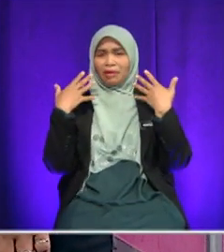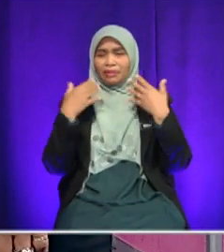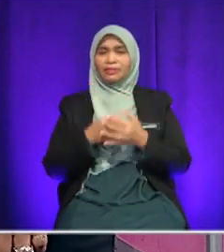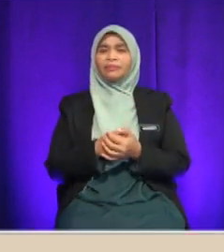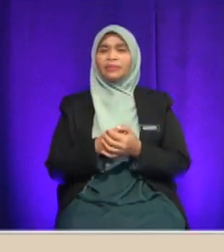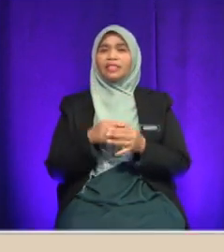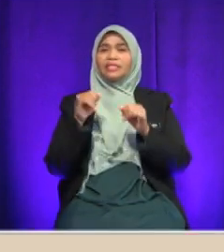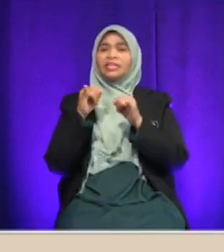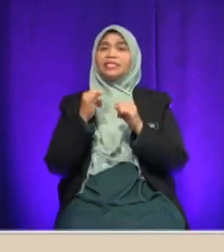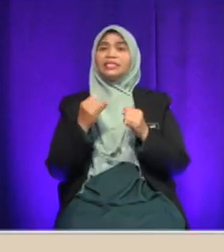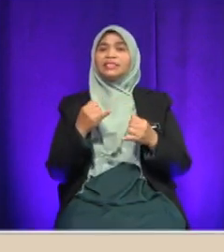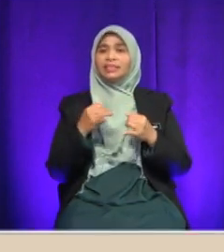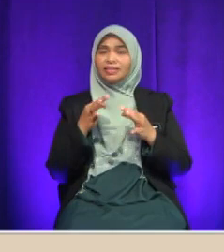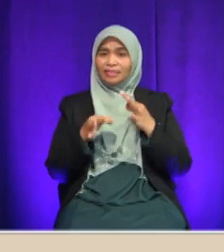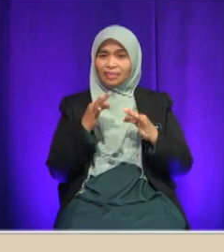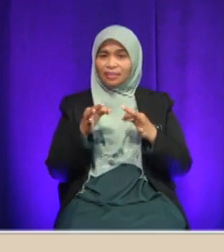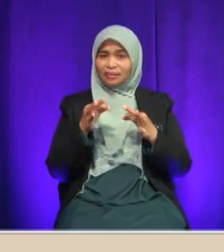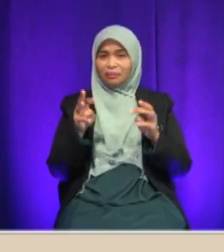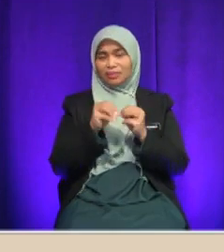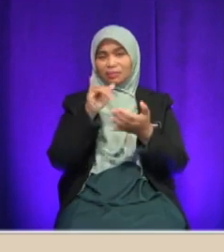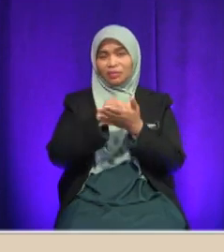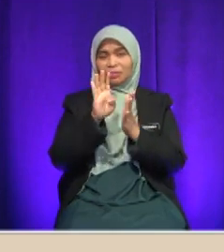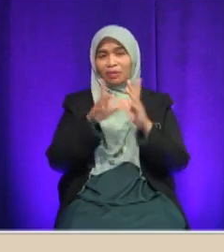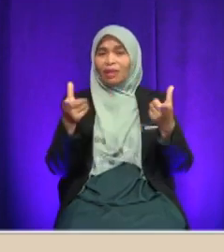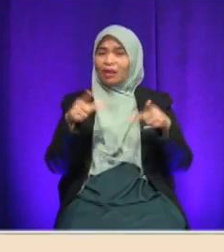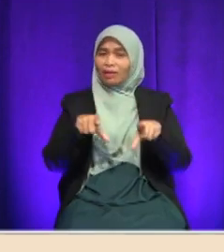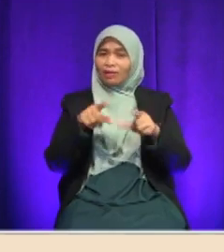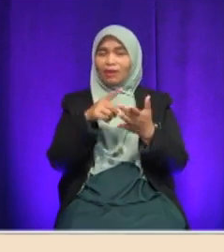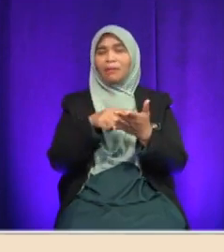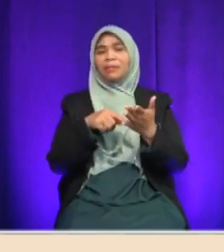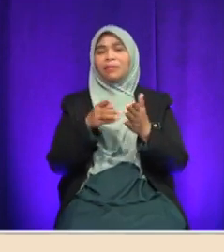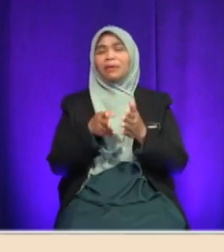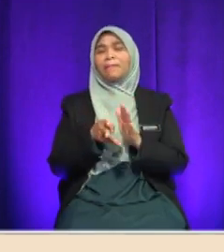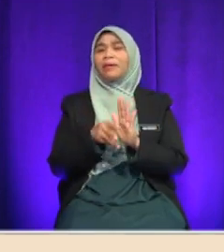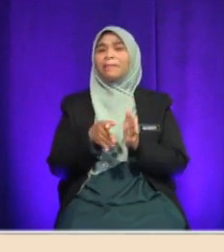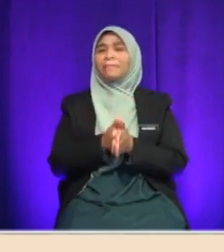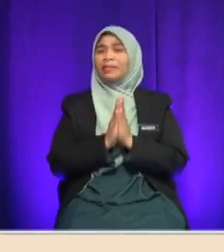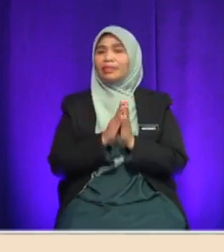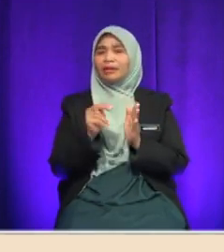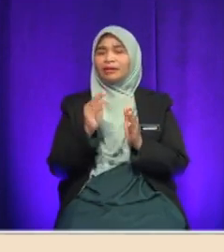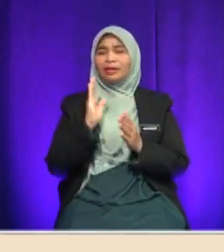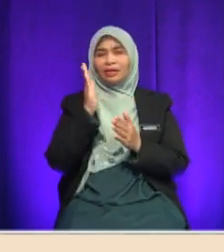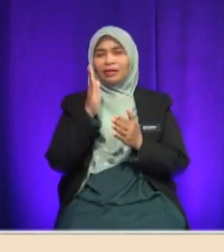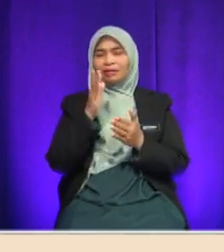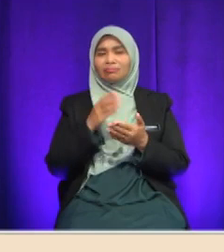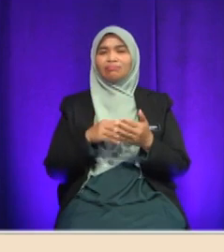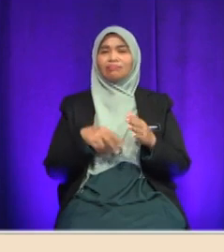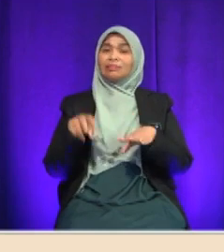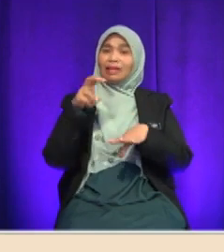berlaku, apakah permintaan yang akan meningkat? Okey. Seterusnya, harga emas dijangka